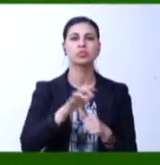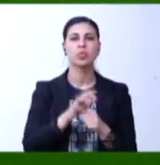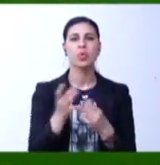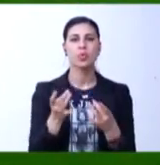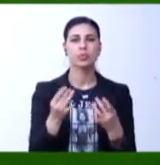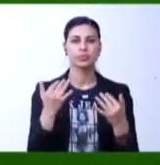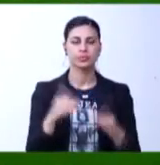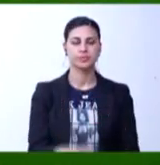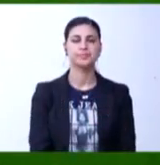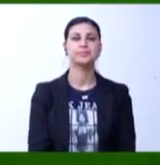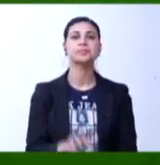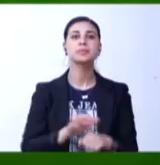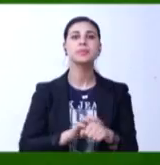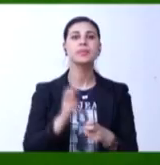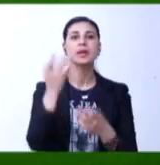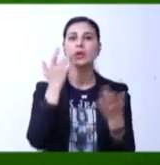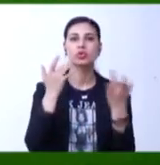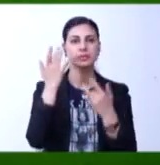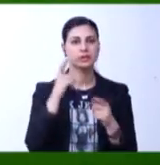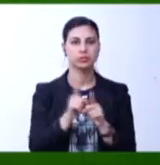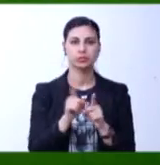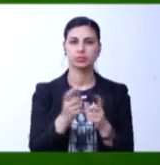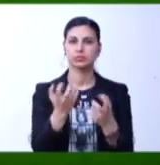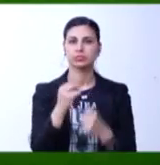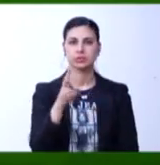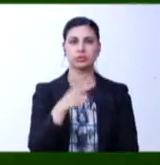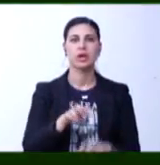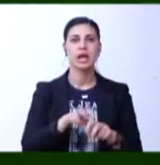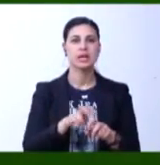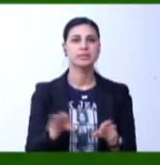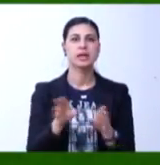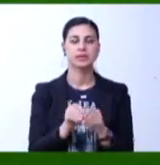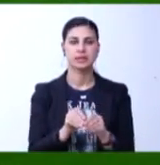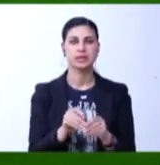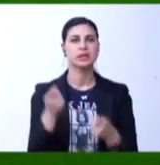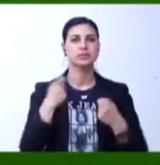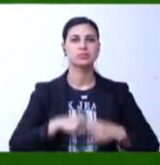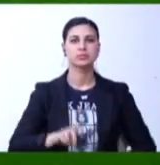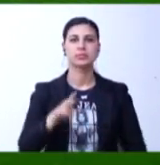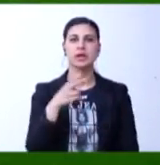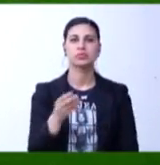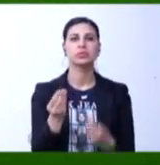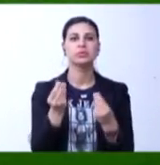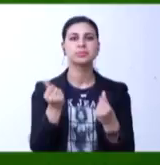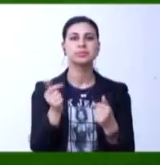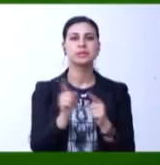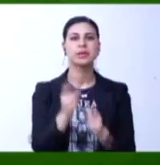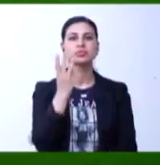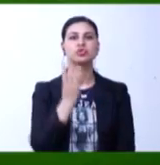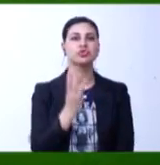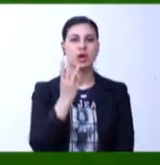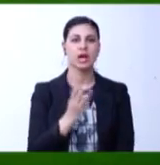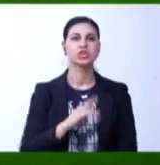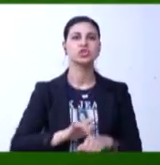შეარჩიეთ არაალერგიული კოსმეტიკური საშუალებები თქვენს ექიმთან ერთად. არ ჩაიცვათ სინთეტიკური და შალის